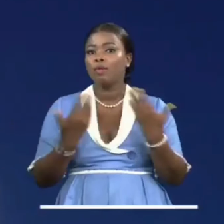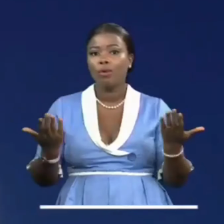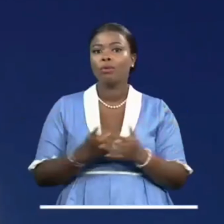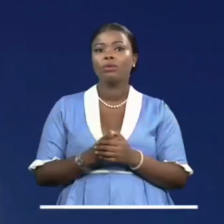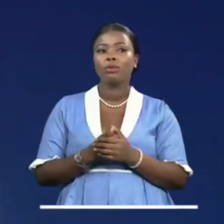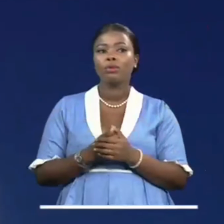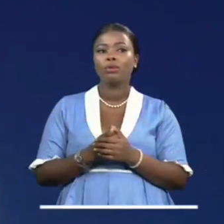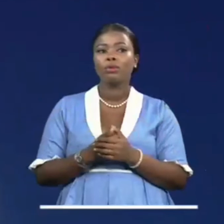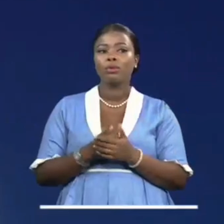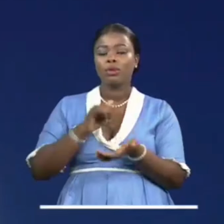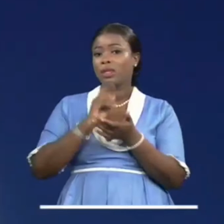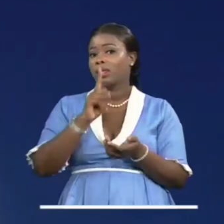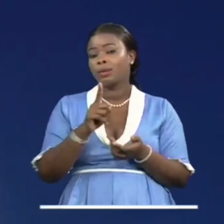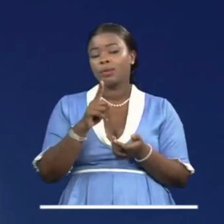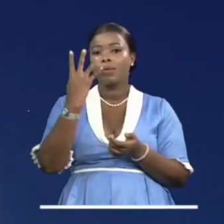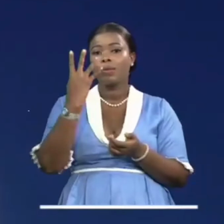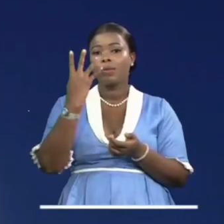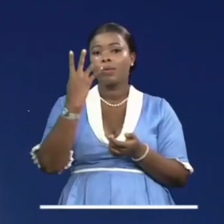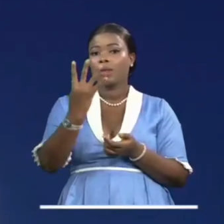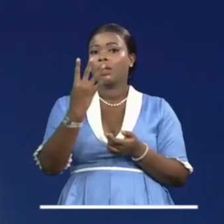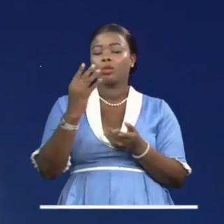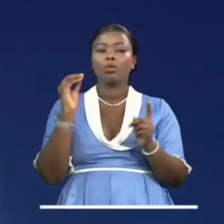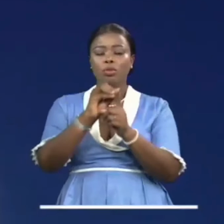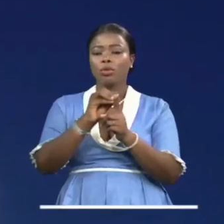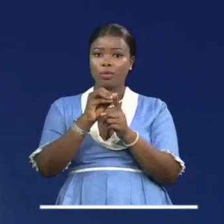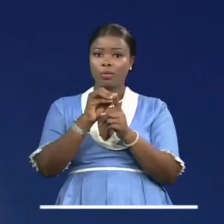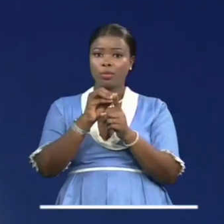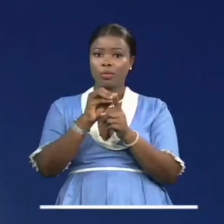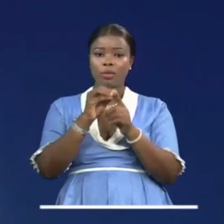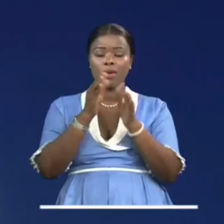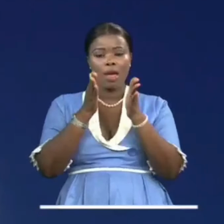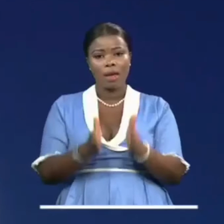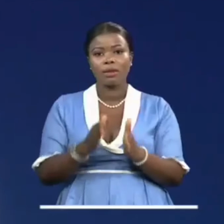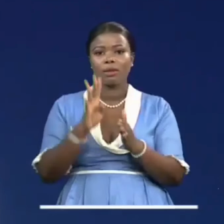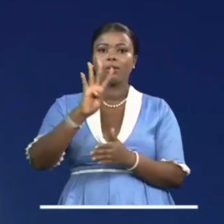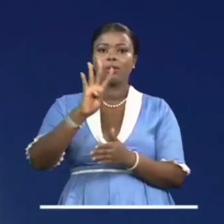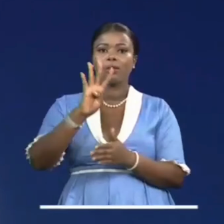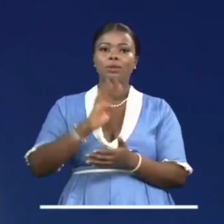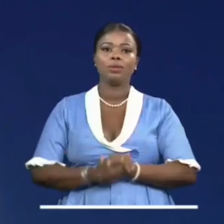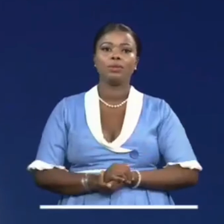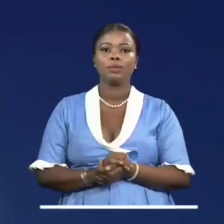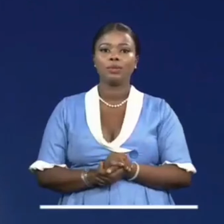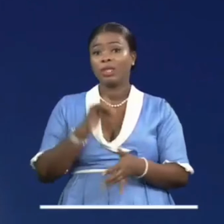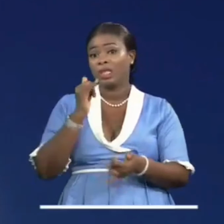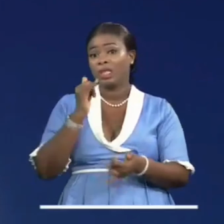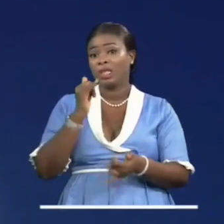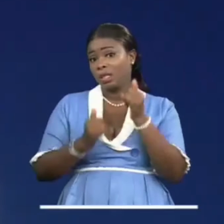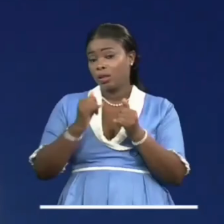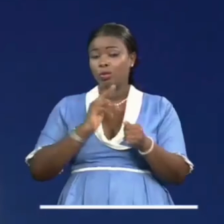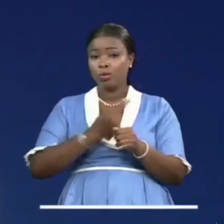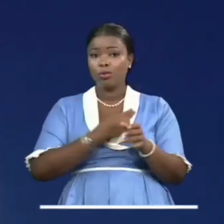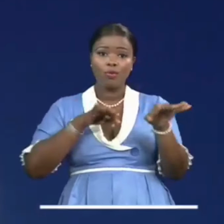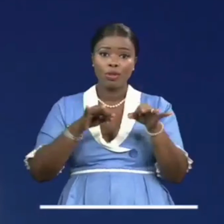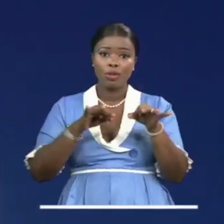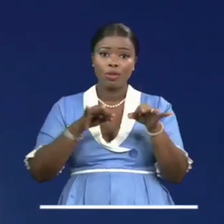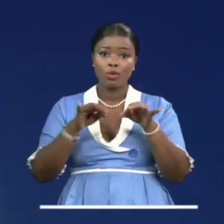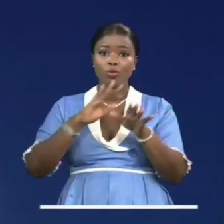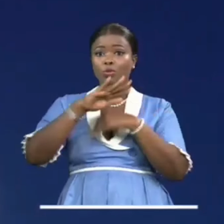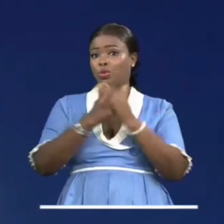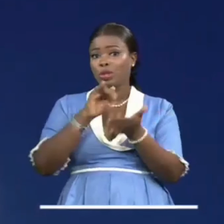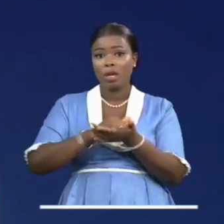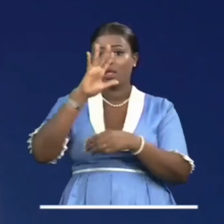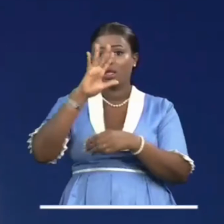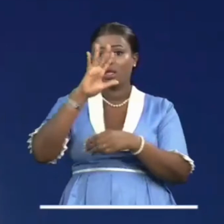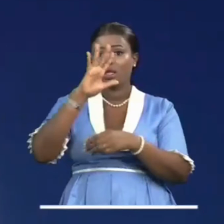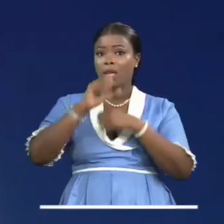quatre objectifs stratégiques de l'axe 4 si nous faisons tout ça sur les CIN prochaines années qu'est-ce que